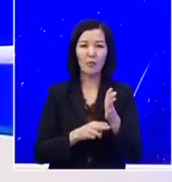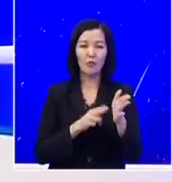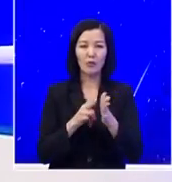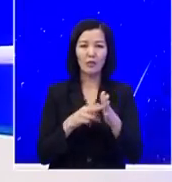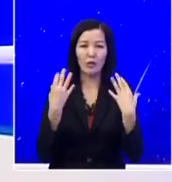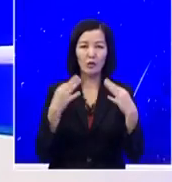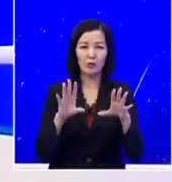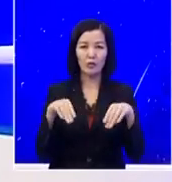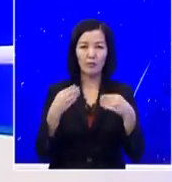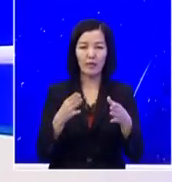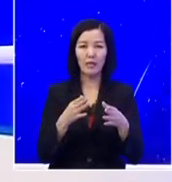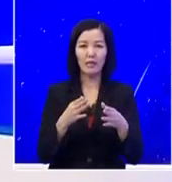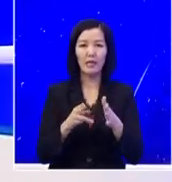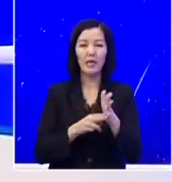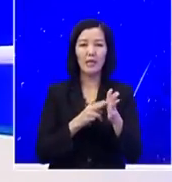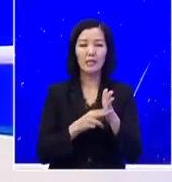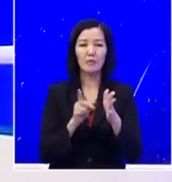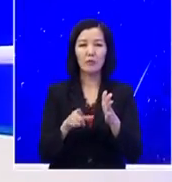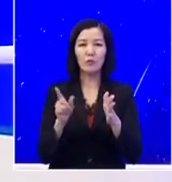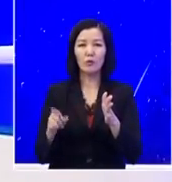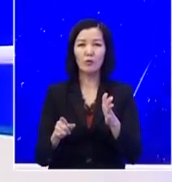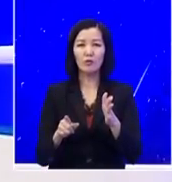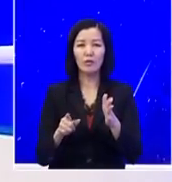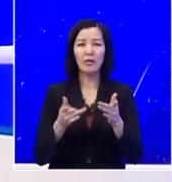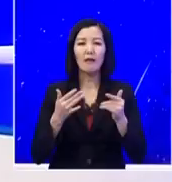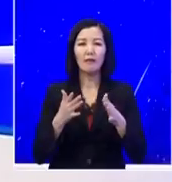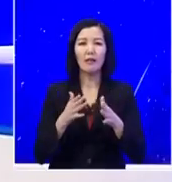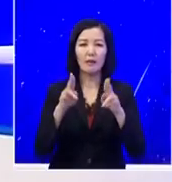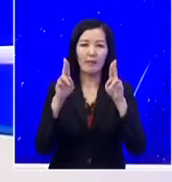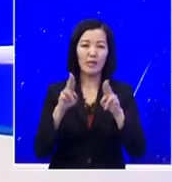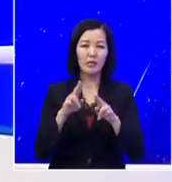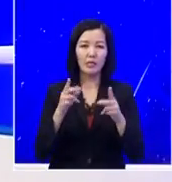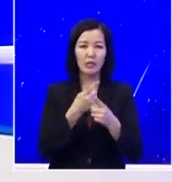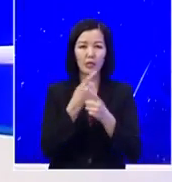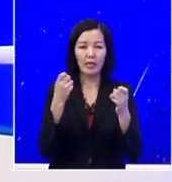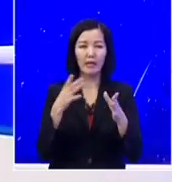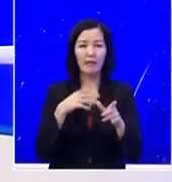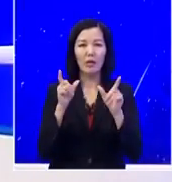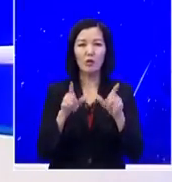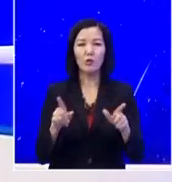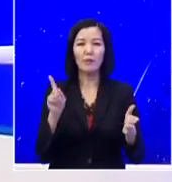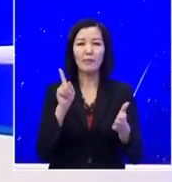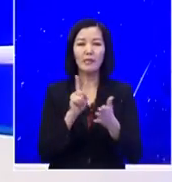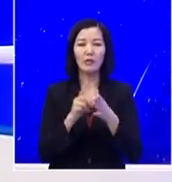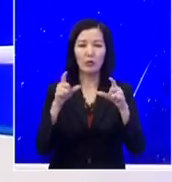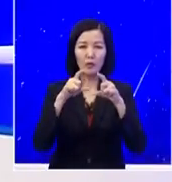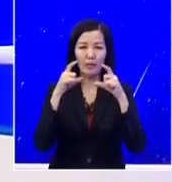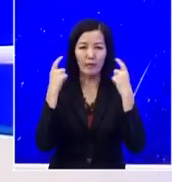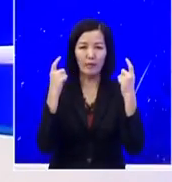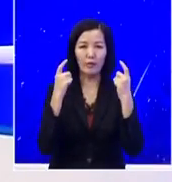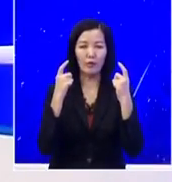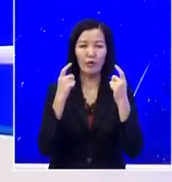бастайды. Осыған орай теміржол жолаушылары үшін санитарлық талап ережелер жарияланды. Жолаушылар міндетті түрде бетперде кию керек,